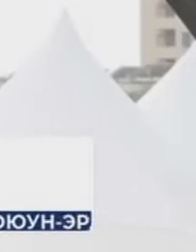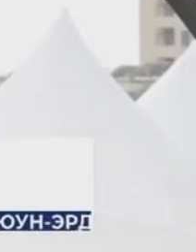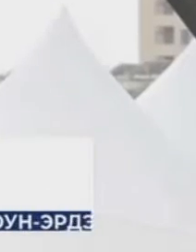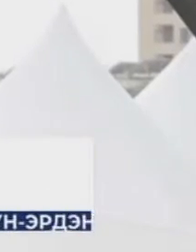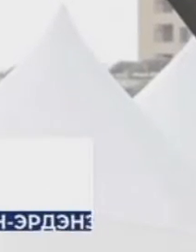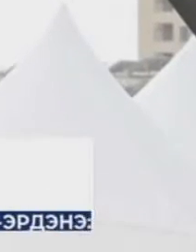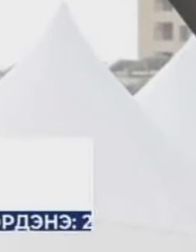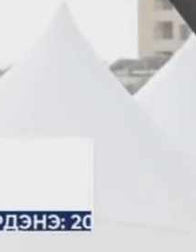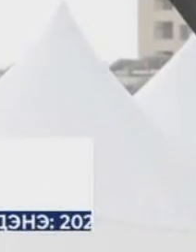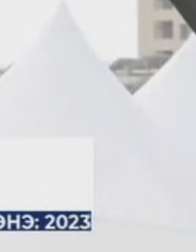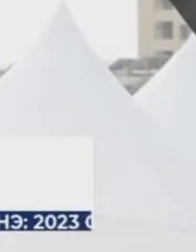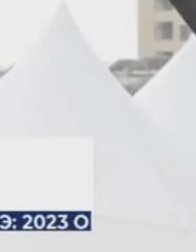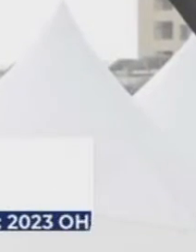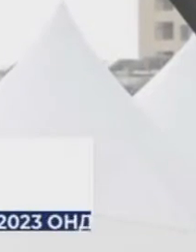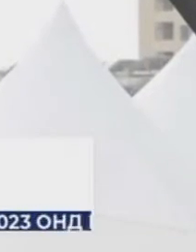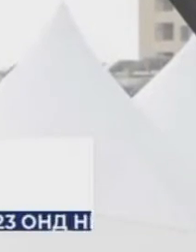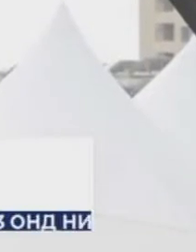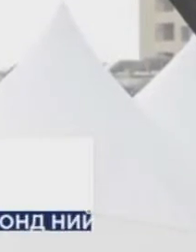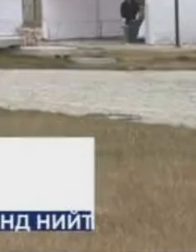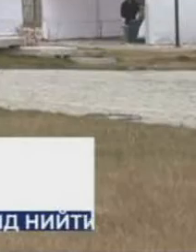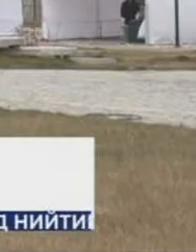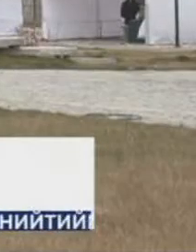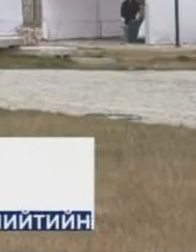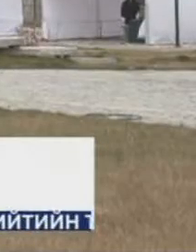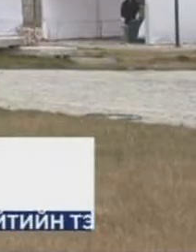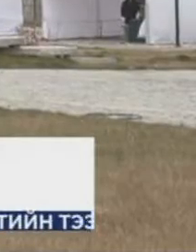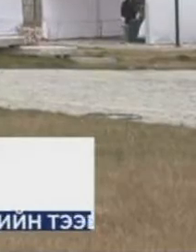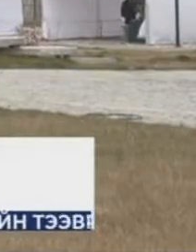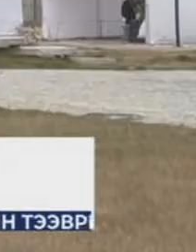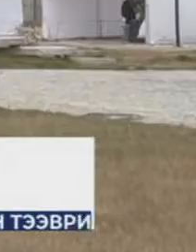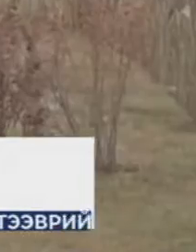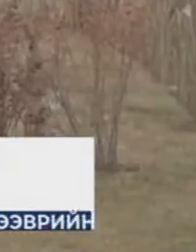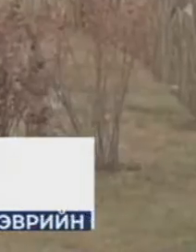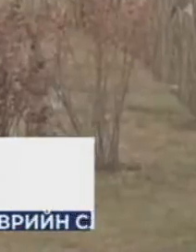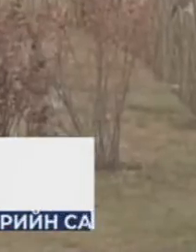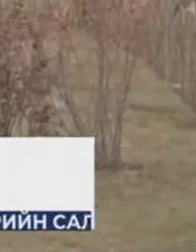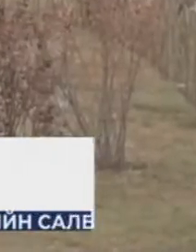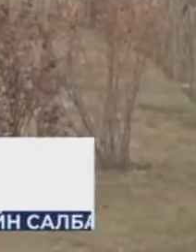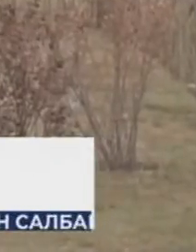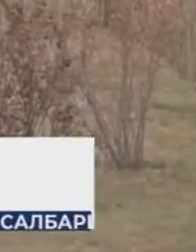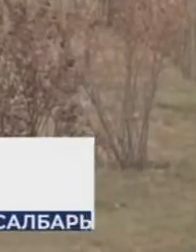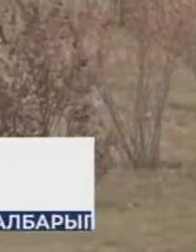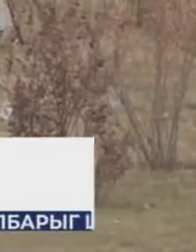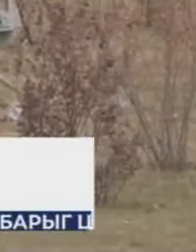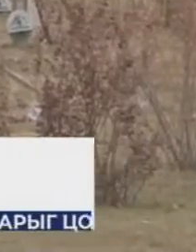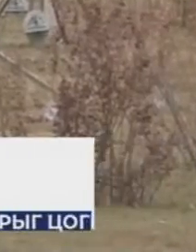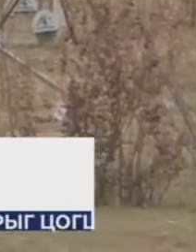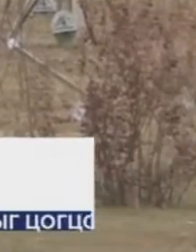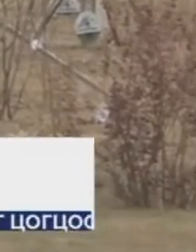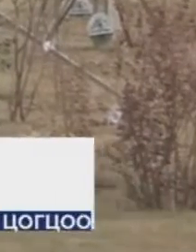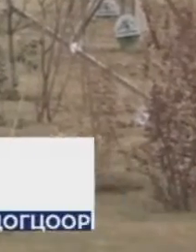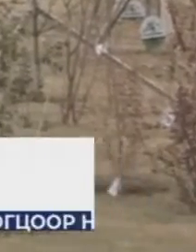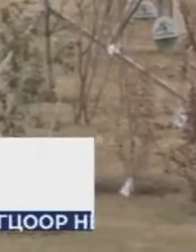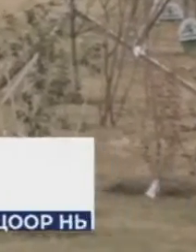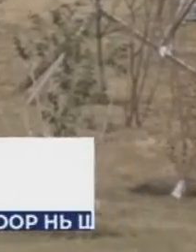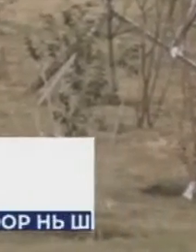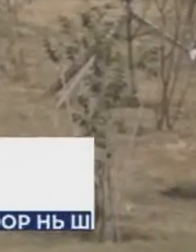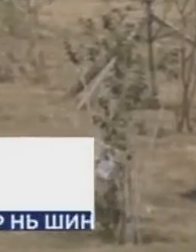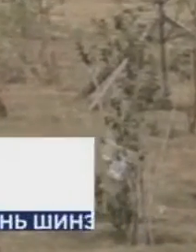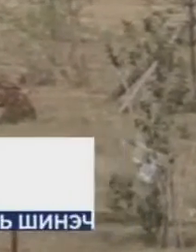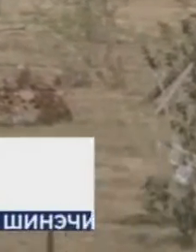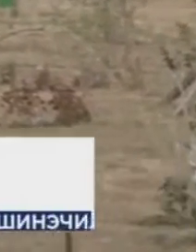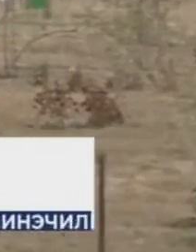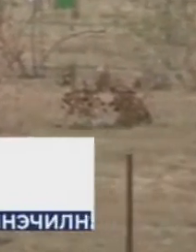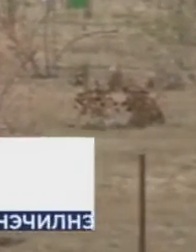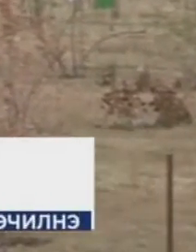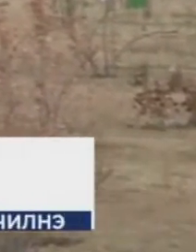Үндэсний хөдөлгөөн хэрэгжиж эхэлснээс хойш мод үржүүлгийн газрууд улсын хэмжээнд 37 сая тарц суулгацын нөөцтэй болсон нь жилийн өмнөхтэй харьцуулахад 4 дахин нэмэгдсэн